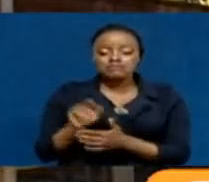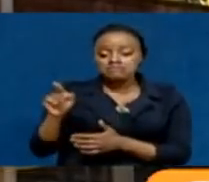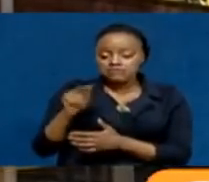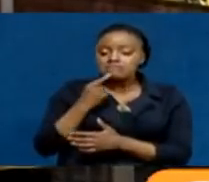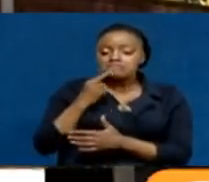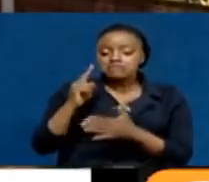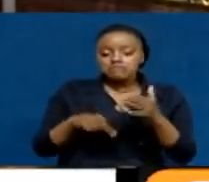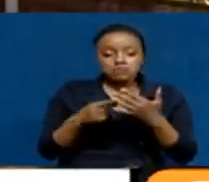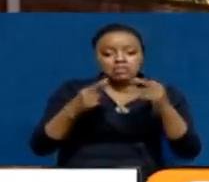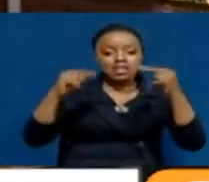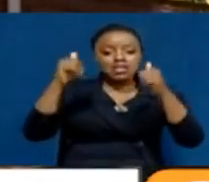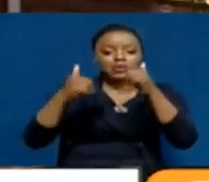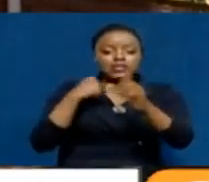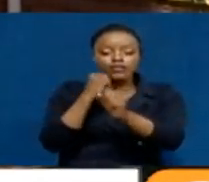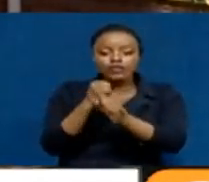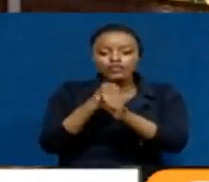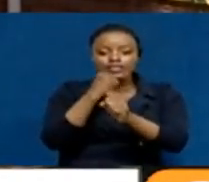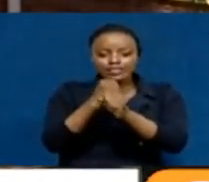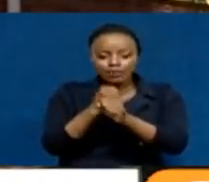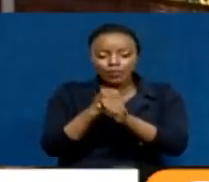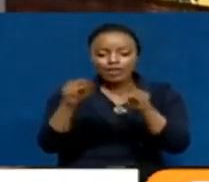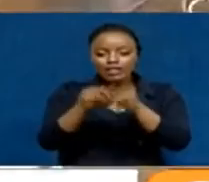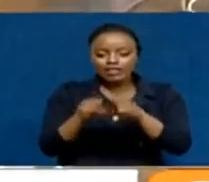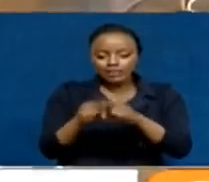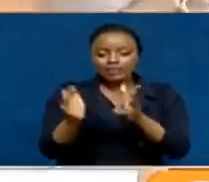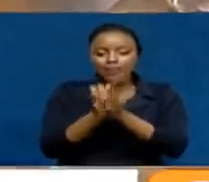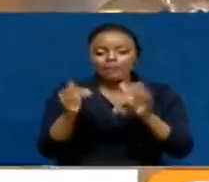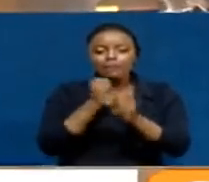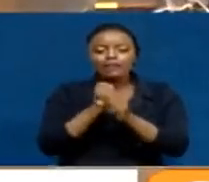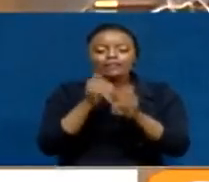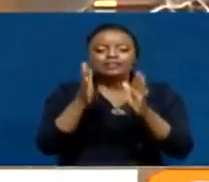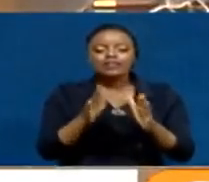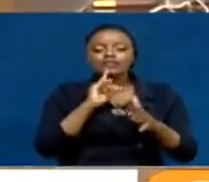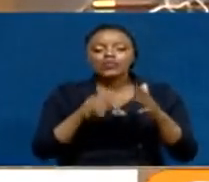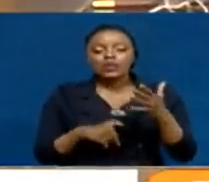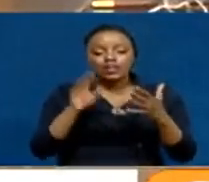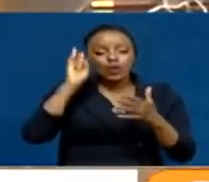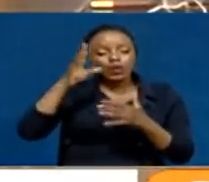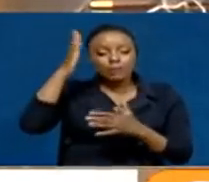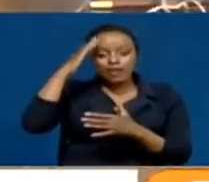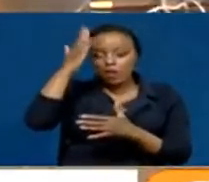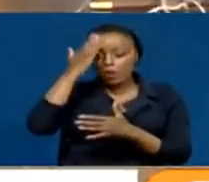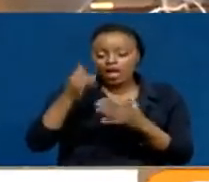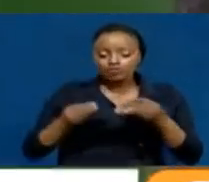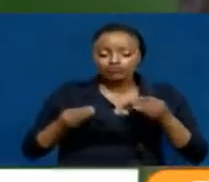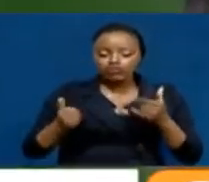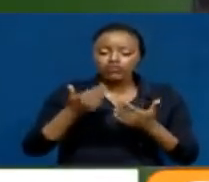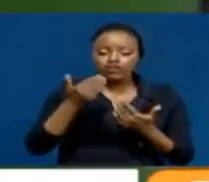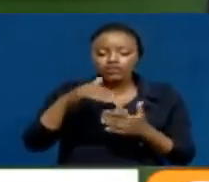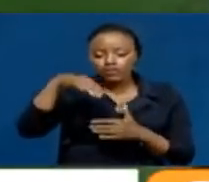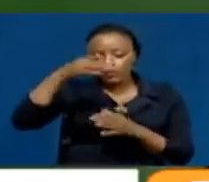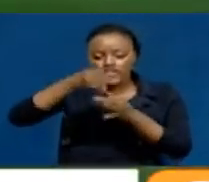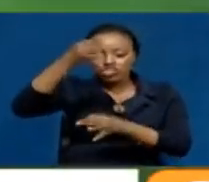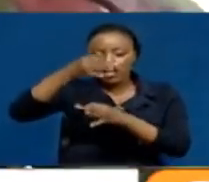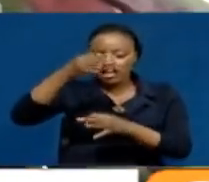akitaja mafanikio yake wakati alihudumu akiwa afisa wa umma kuwa atakumbukwa kwa kukabiliana na pombe